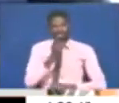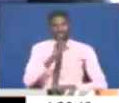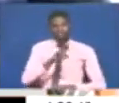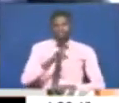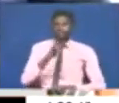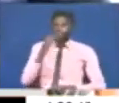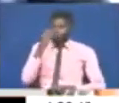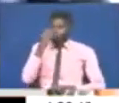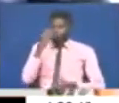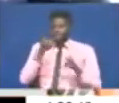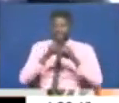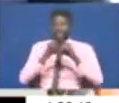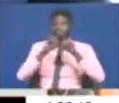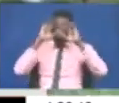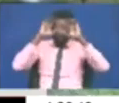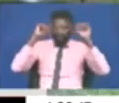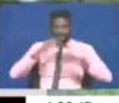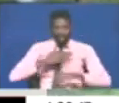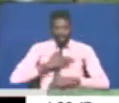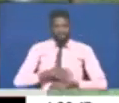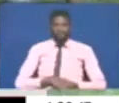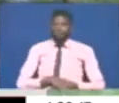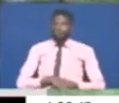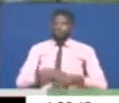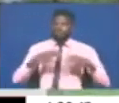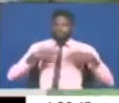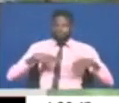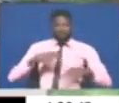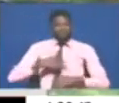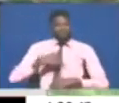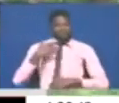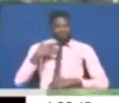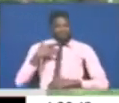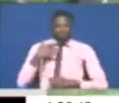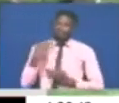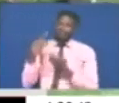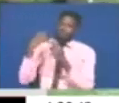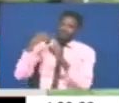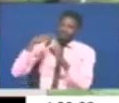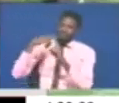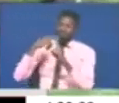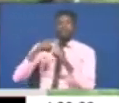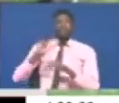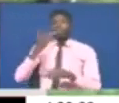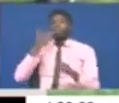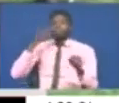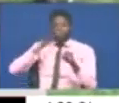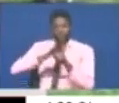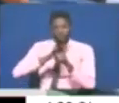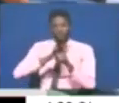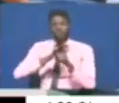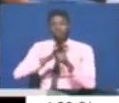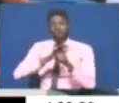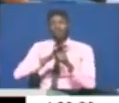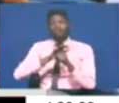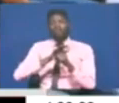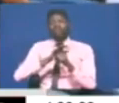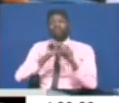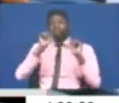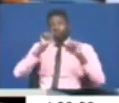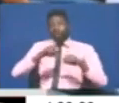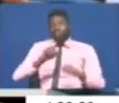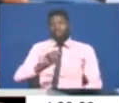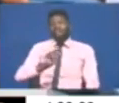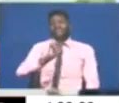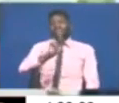remain optimistic that the president-elect will fulfill his promise to return the port services to Mombasa in a bid to reinstate the region's economy,